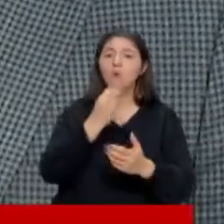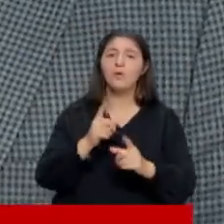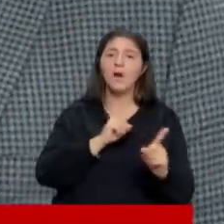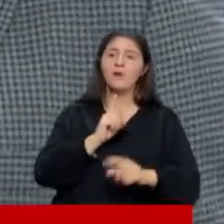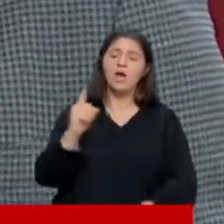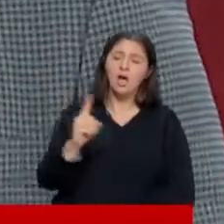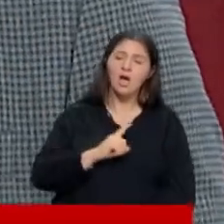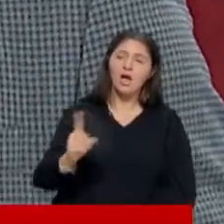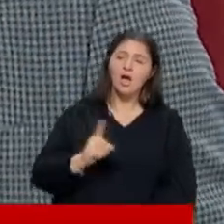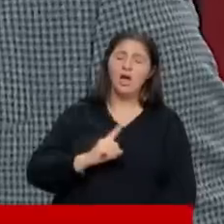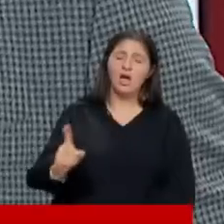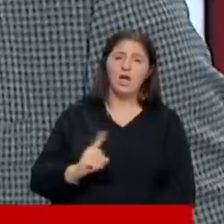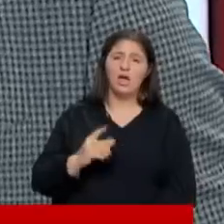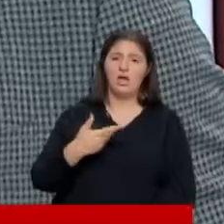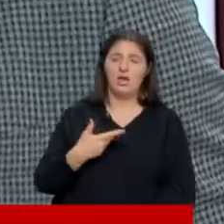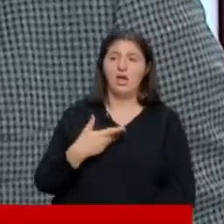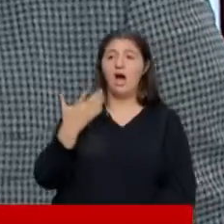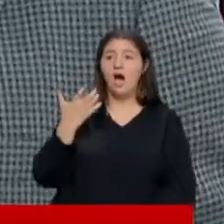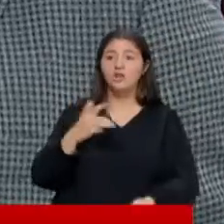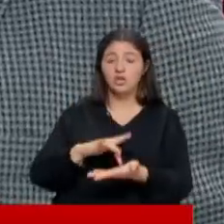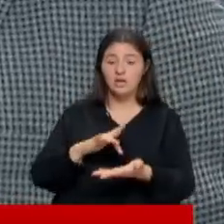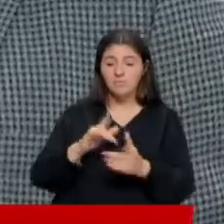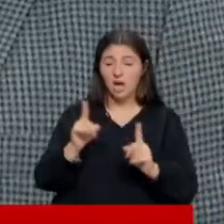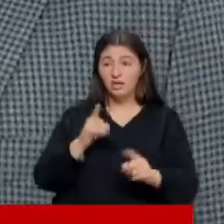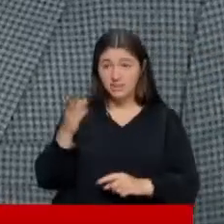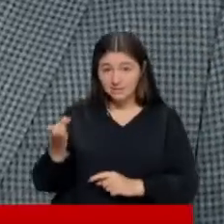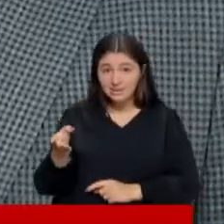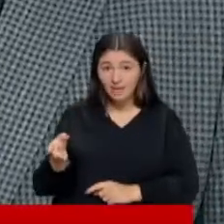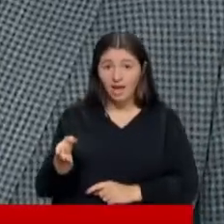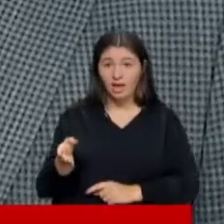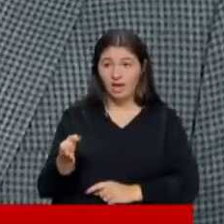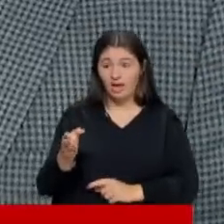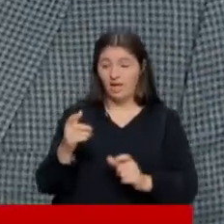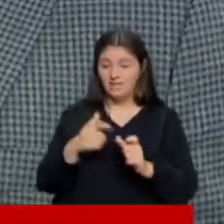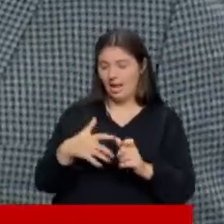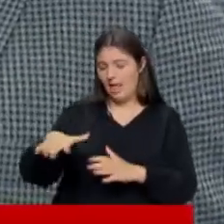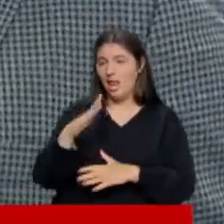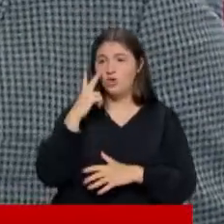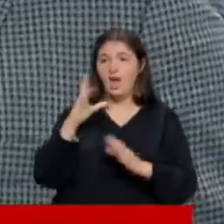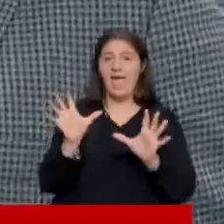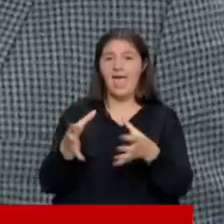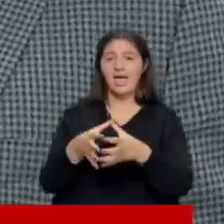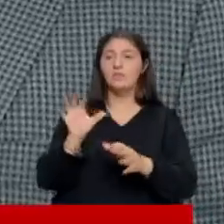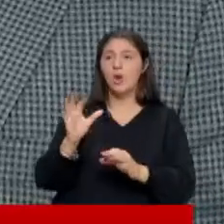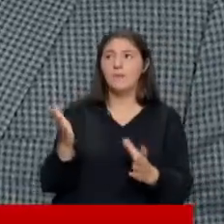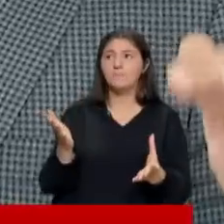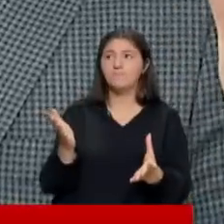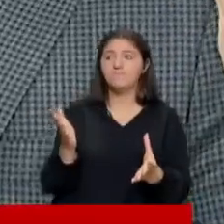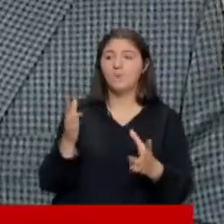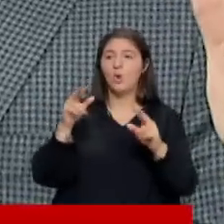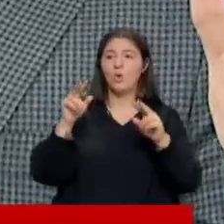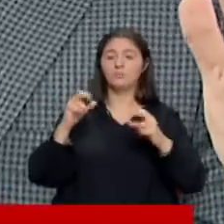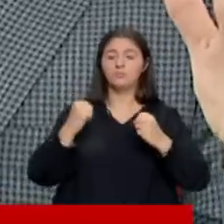mahkemelerde geçiyor ağır ceza mahkemesinde genellikle heyet böyle